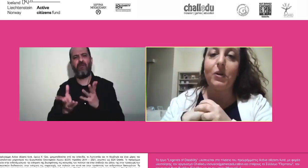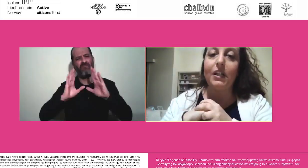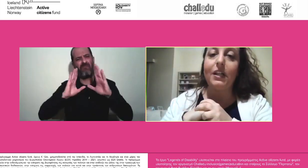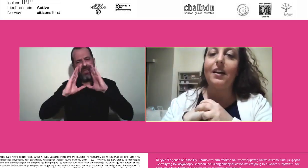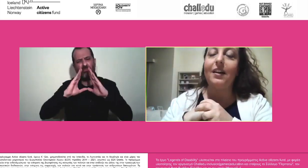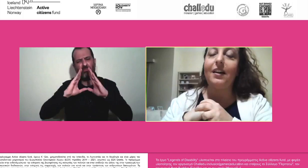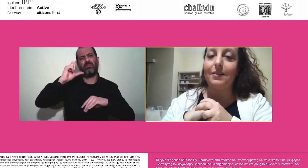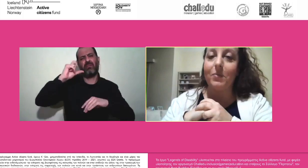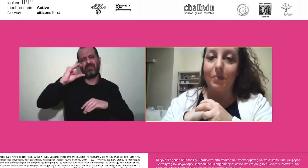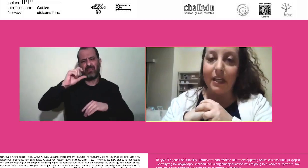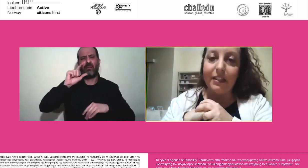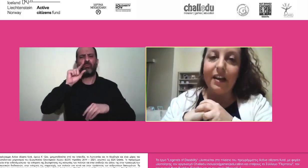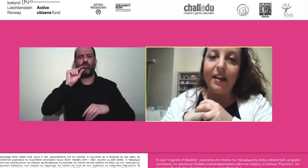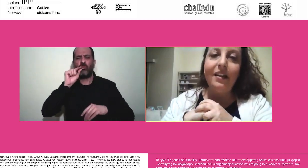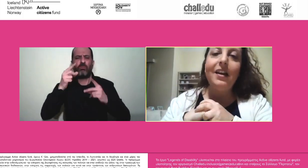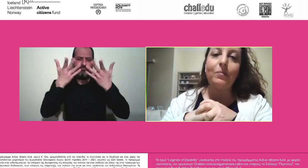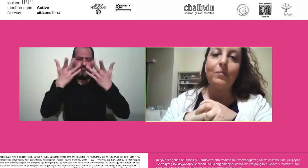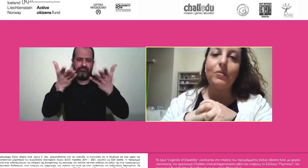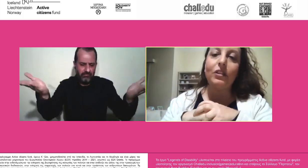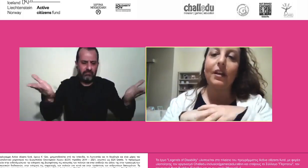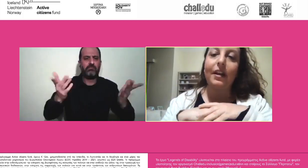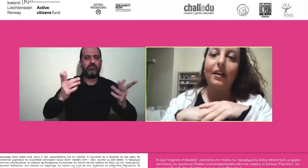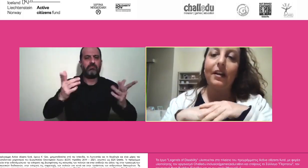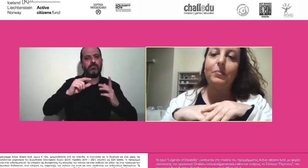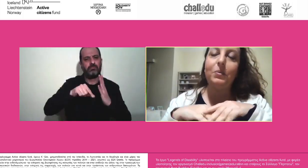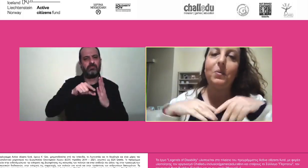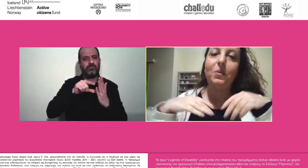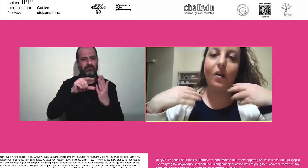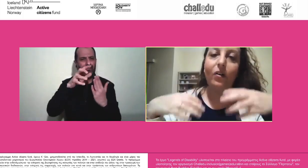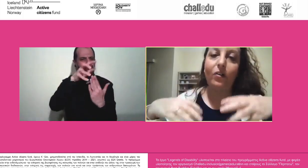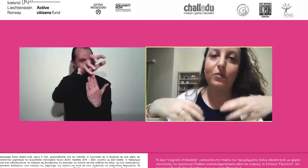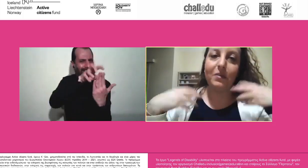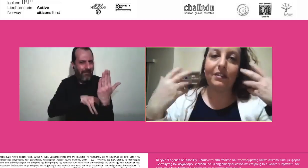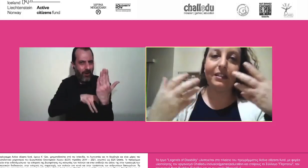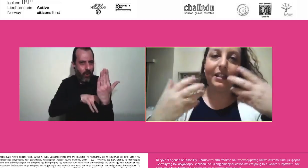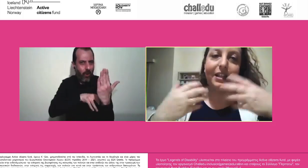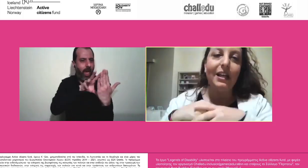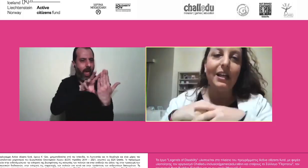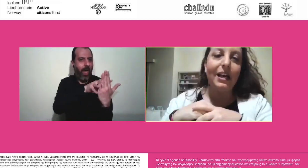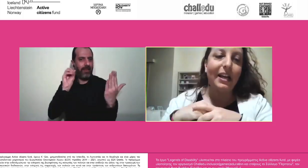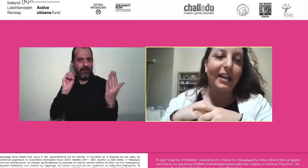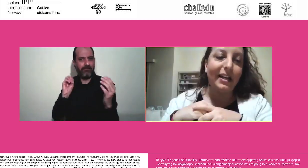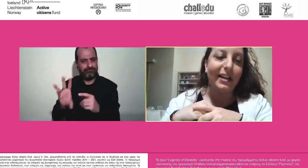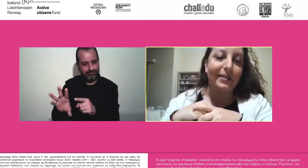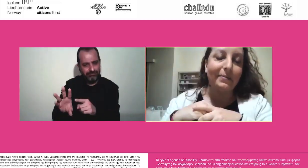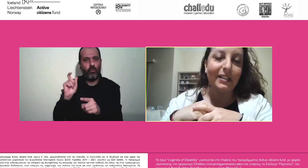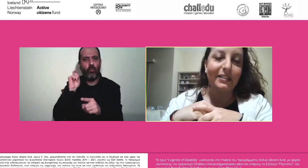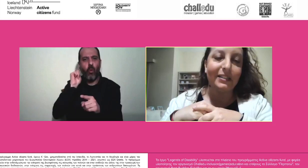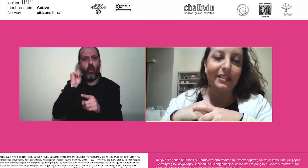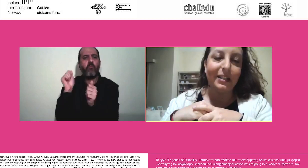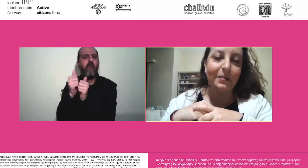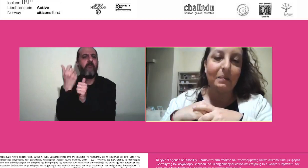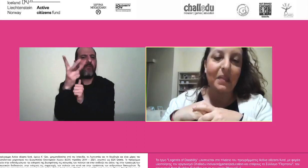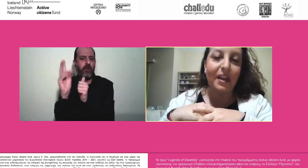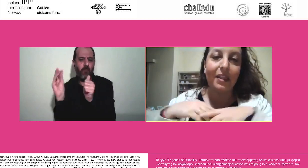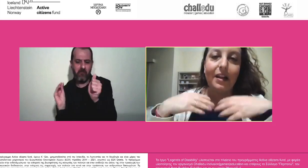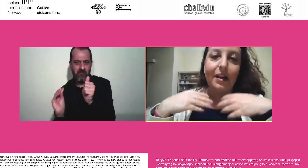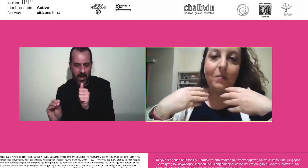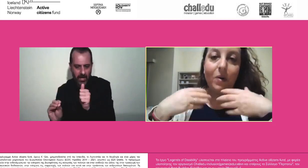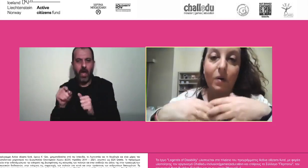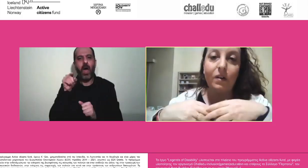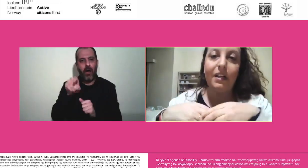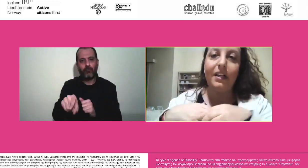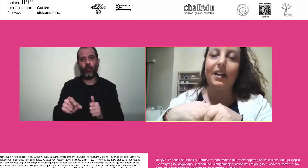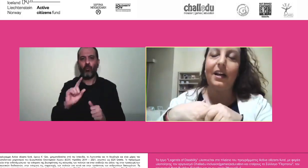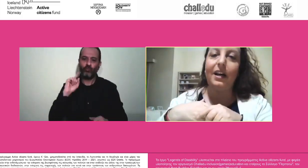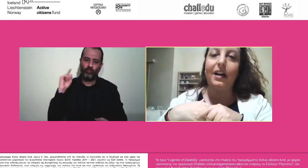μπορεί να χρησιμοποιείτε. Νομίζω ότι είναι κάτι που όλους μας μας